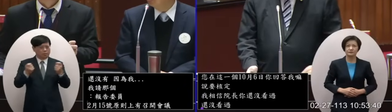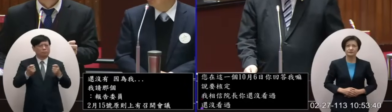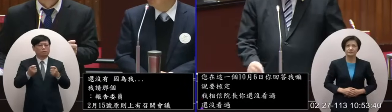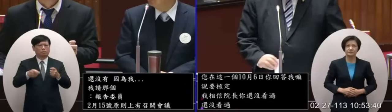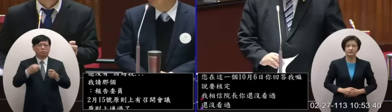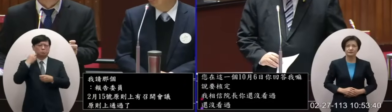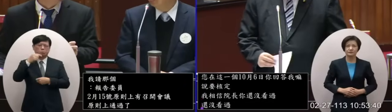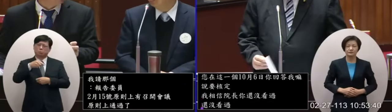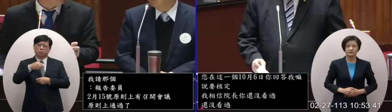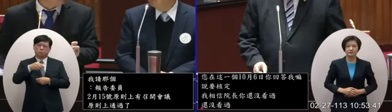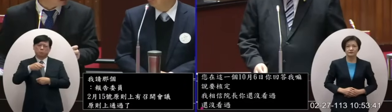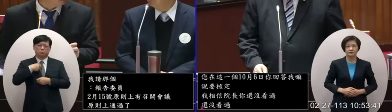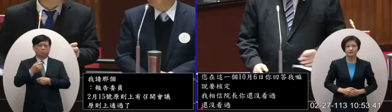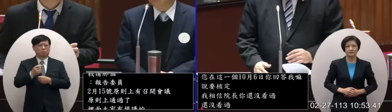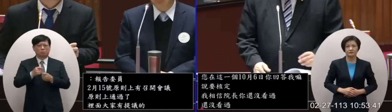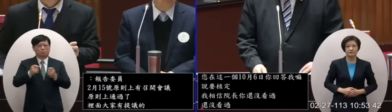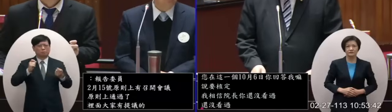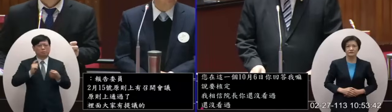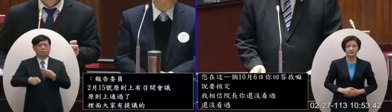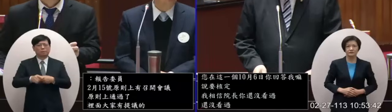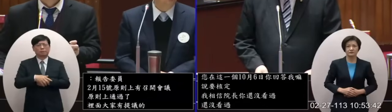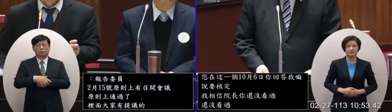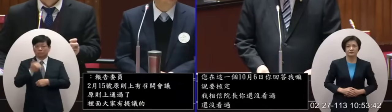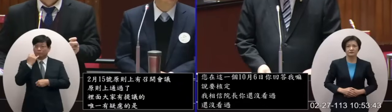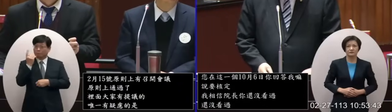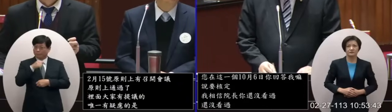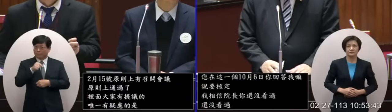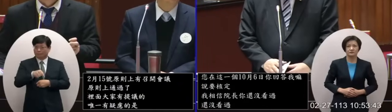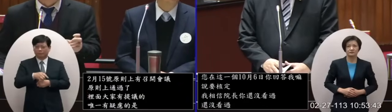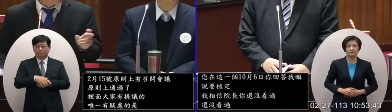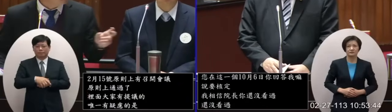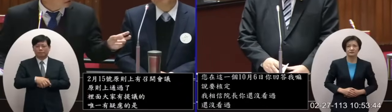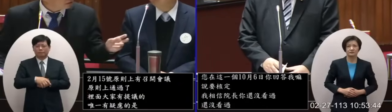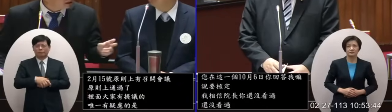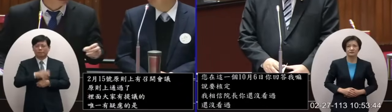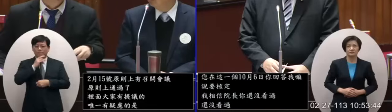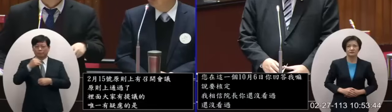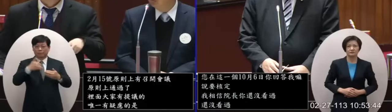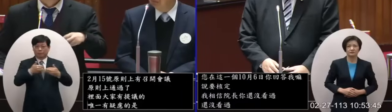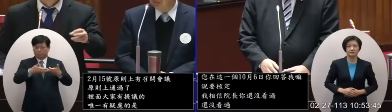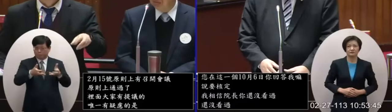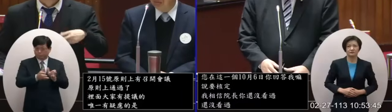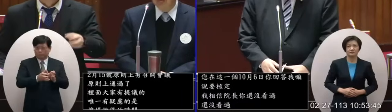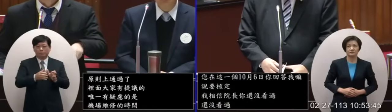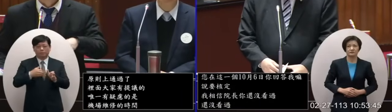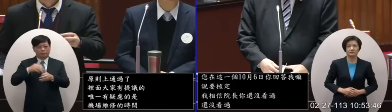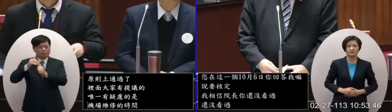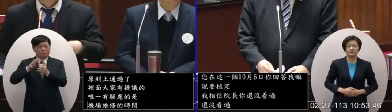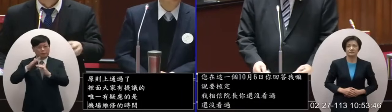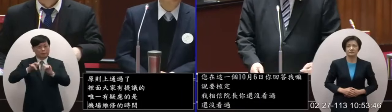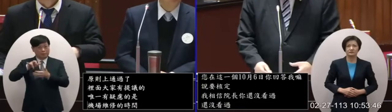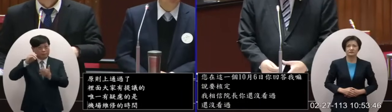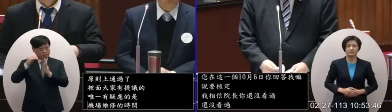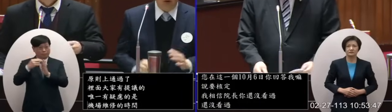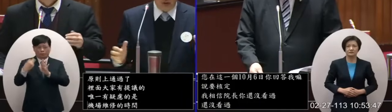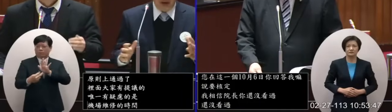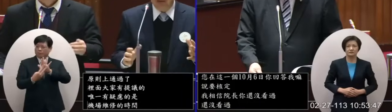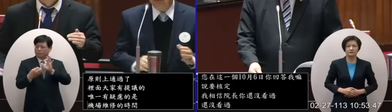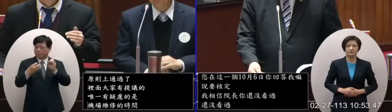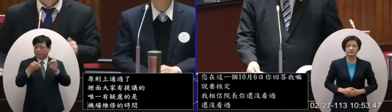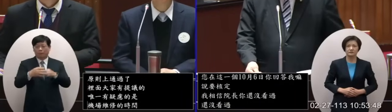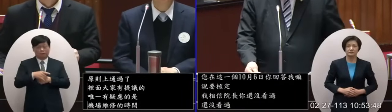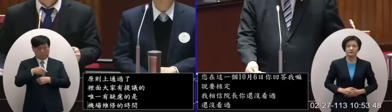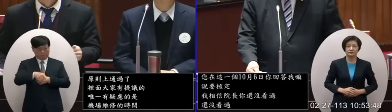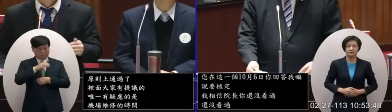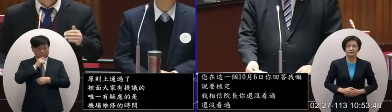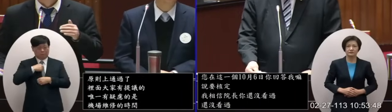大家觉得这个时间可能比较长了，那是不是就是请交通部这边哈、哦，再跟民航局哦再讨论一下，他实